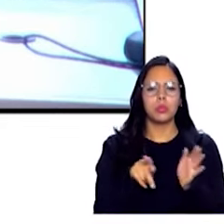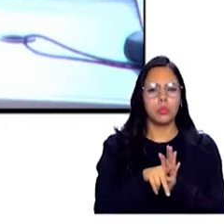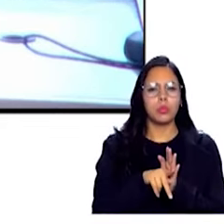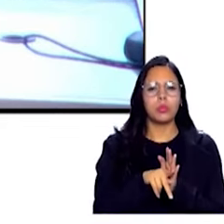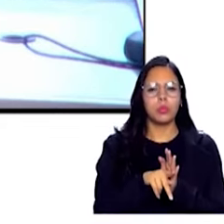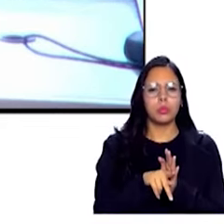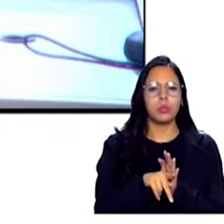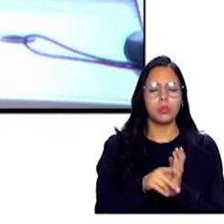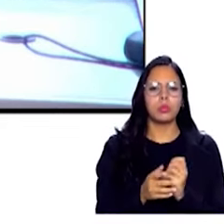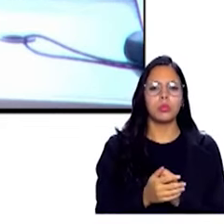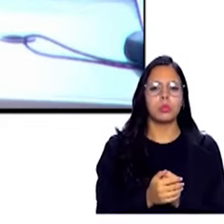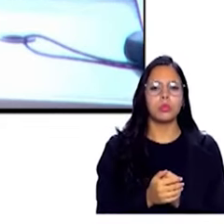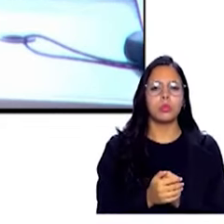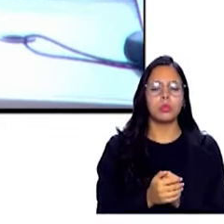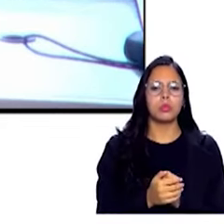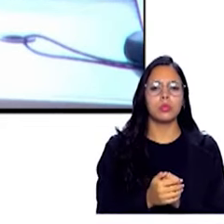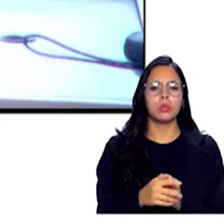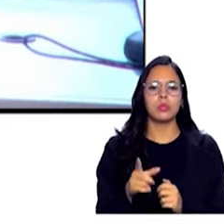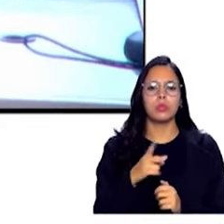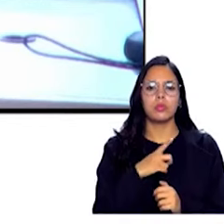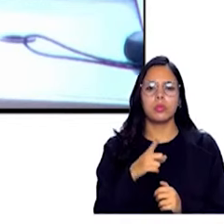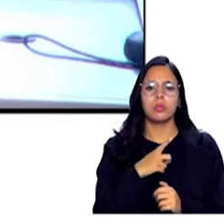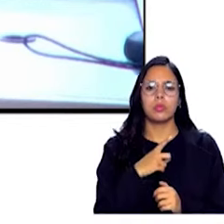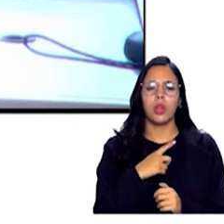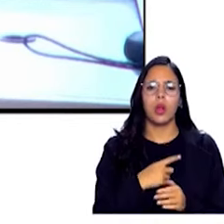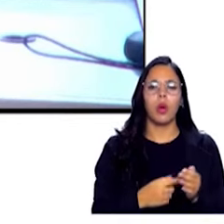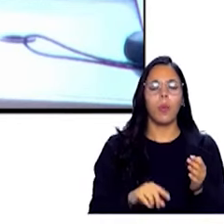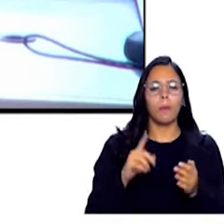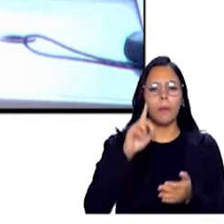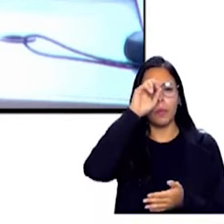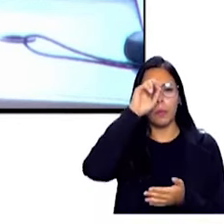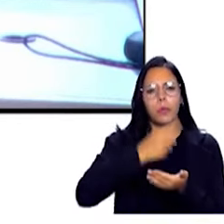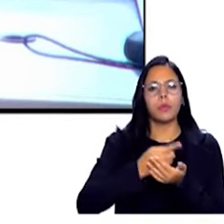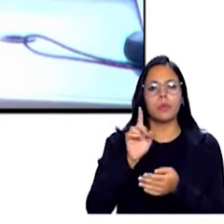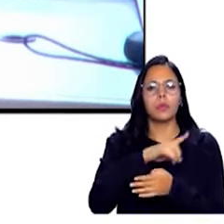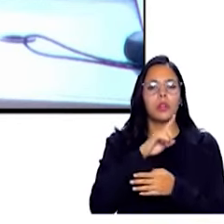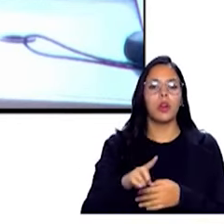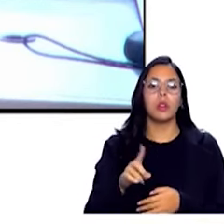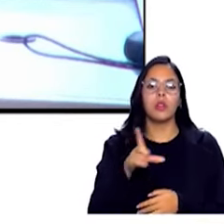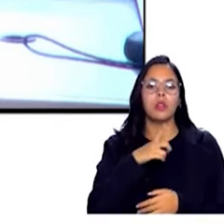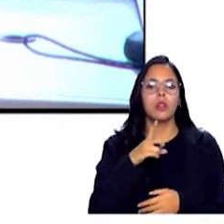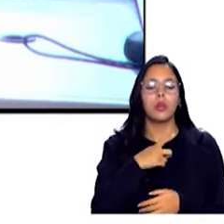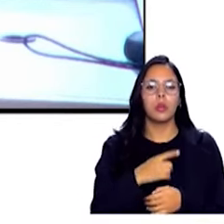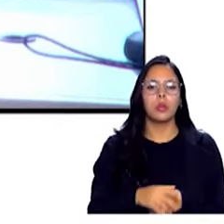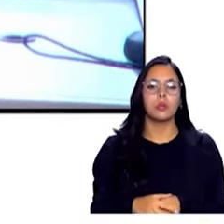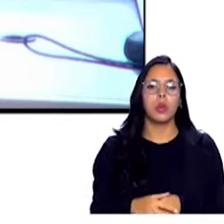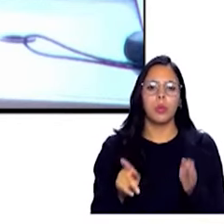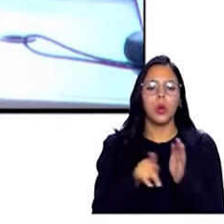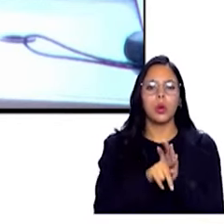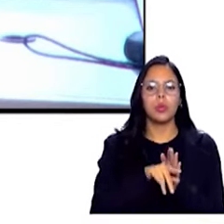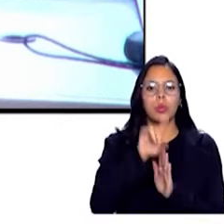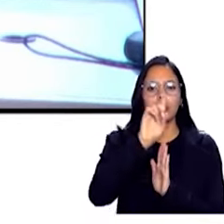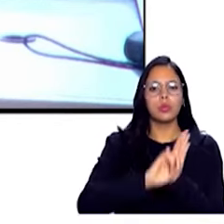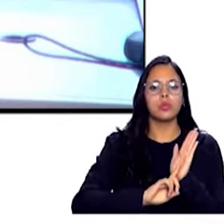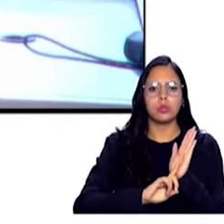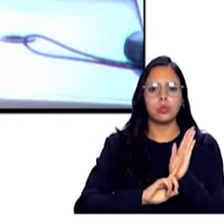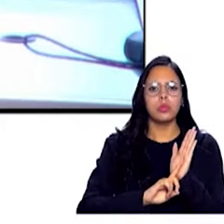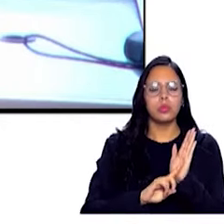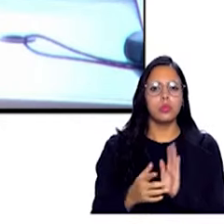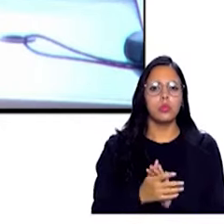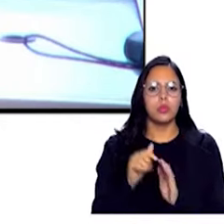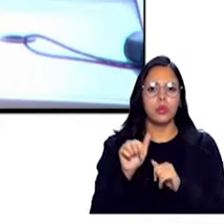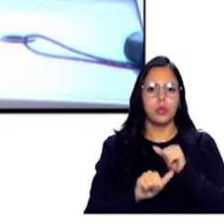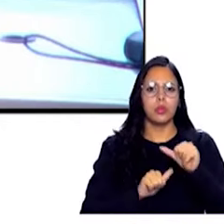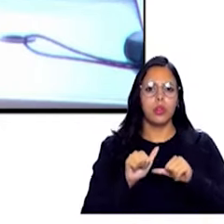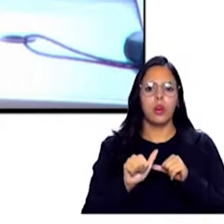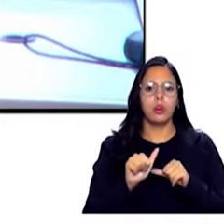la cour de cassation une forme de COC construction Du droit qui est aujourd'hui assumé même en France mais l'idée est